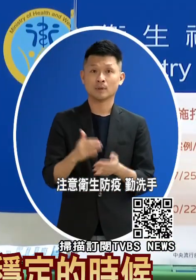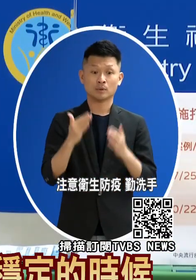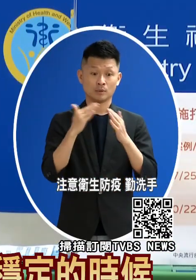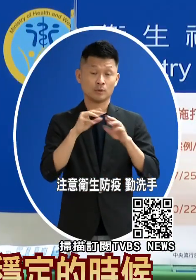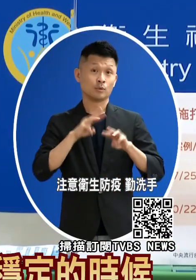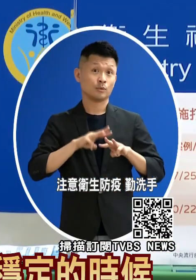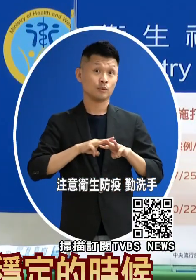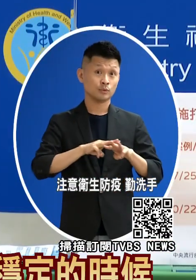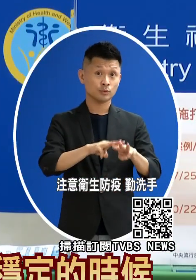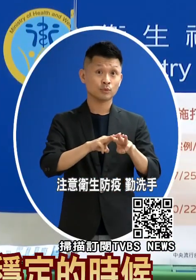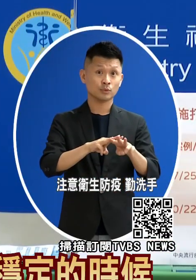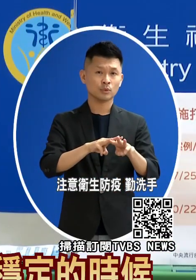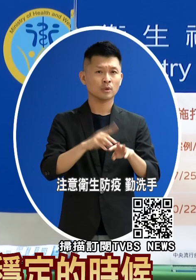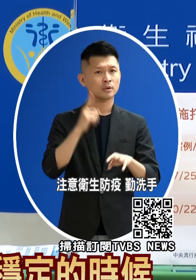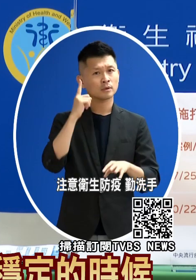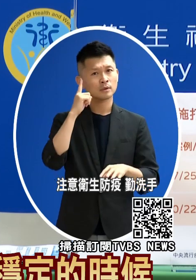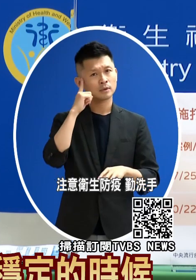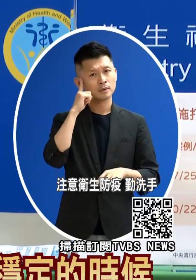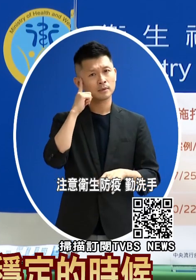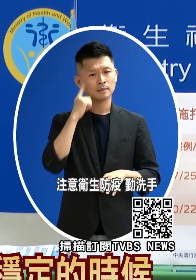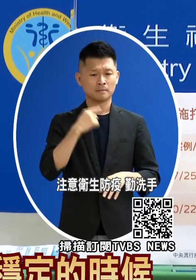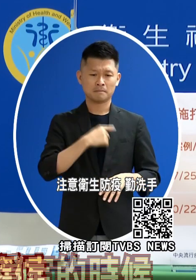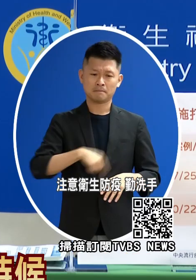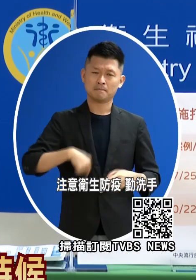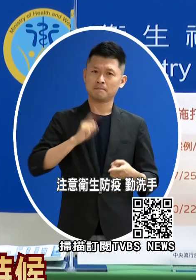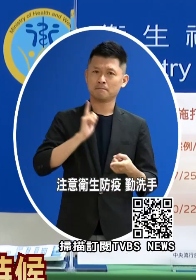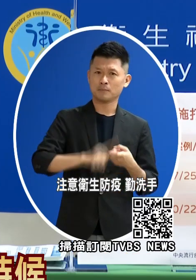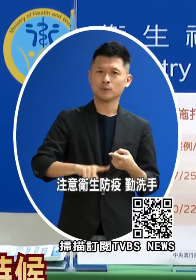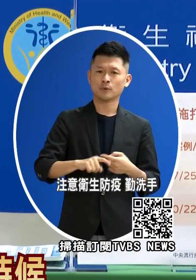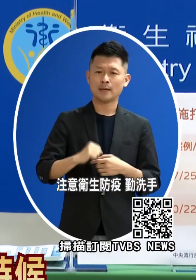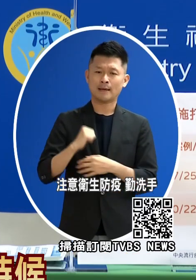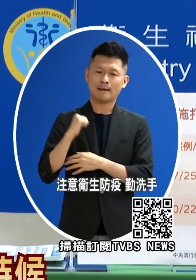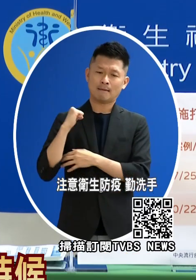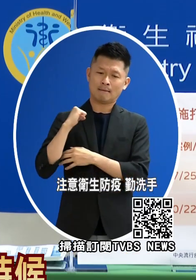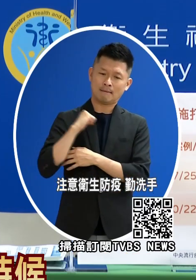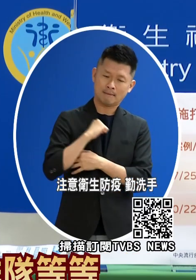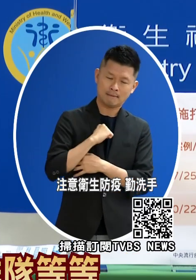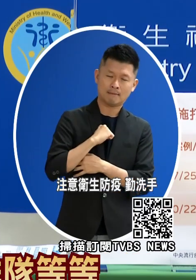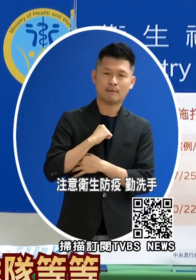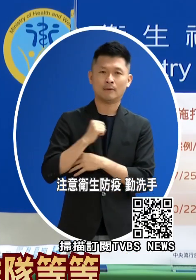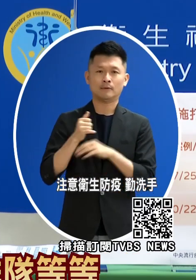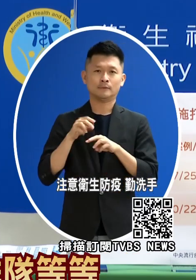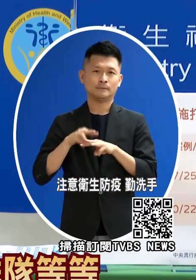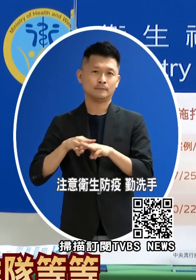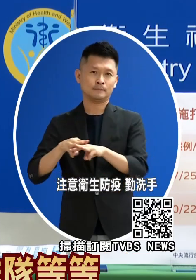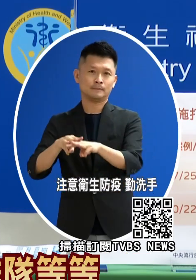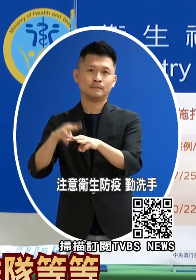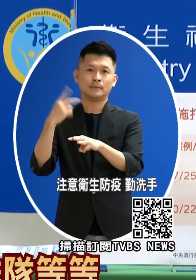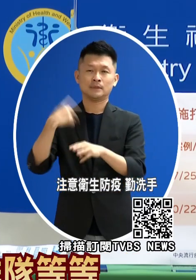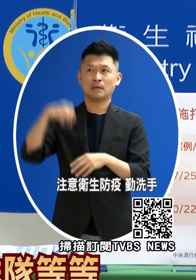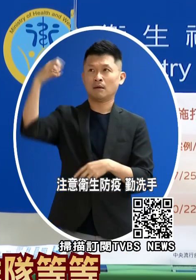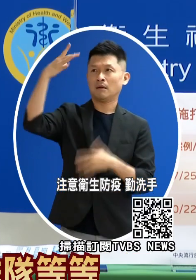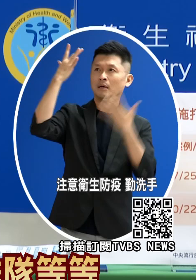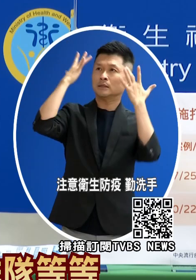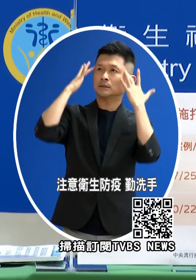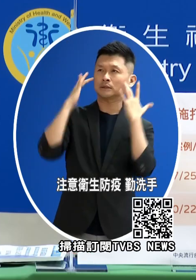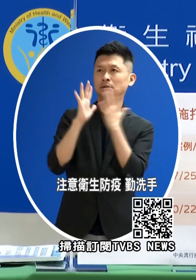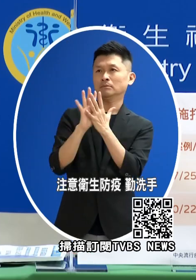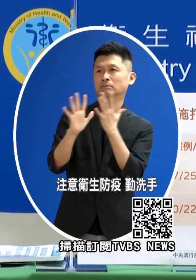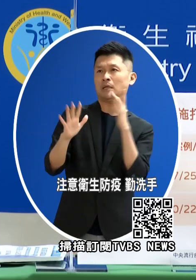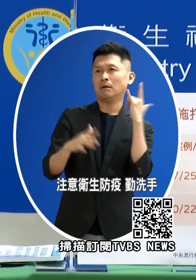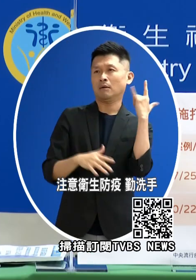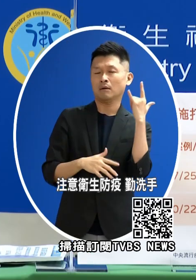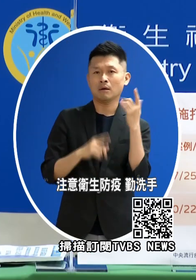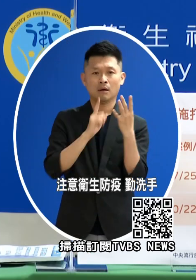出外，那如果本来在不太稳定的时候，勉强到外面去，又天气炎热，然后又要排队等等的，这